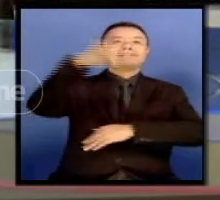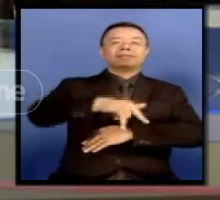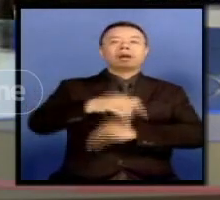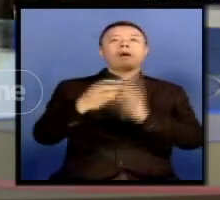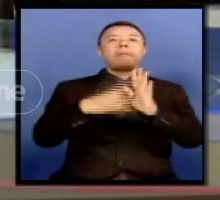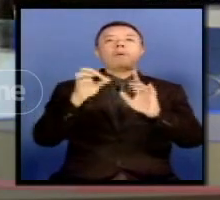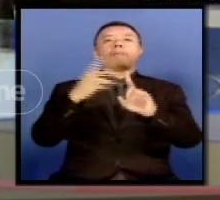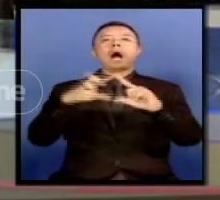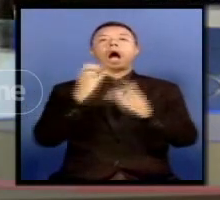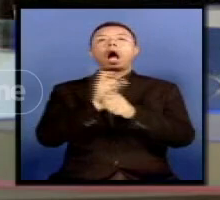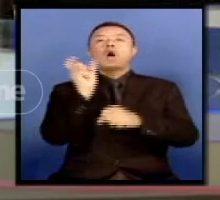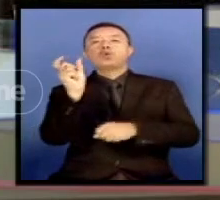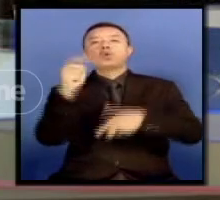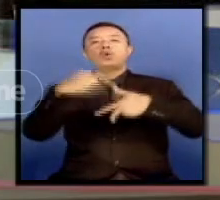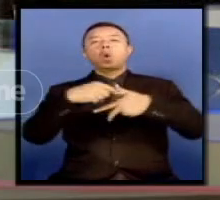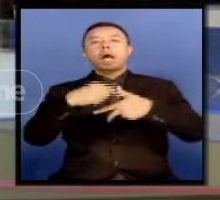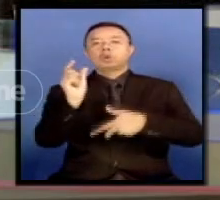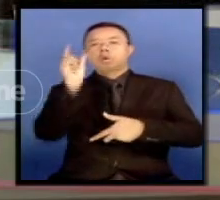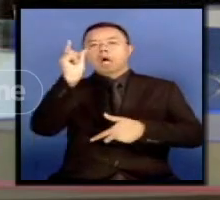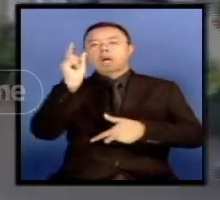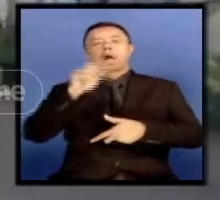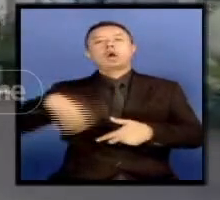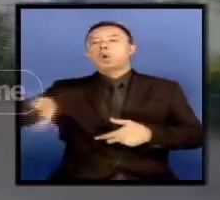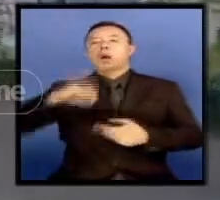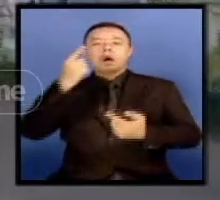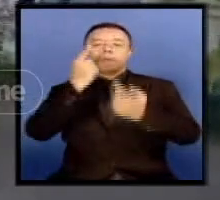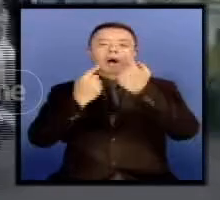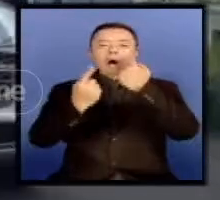Utara Dan disambut isak tangis keluarga korban